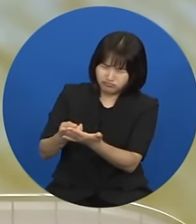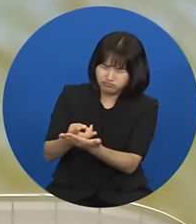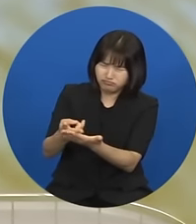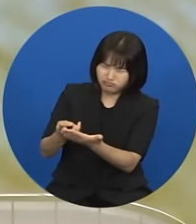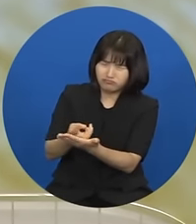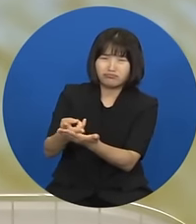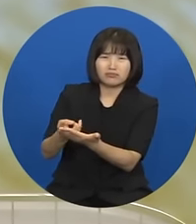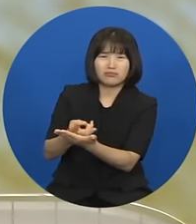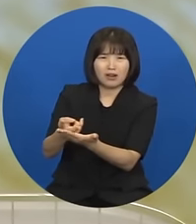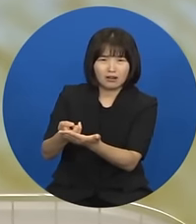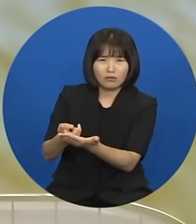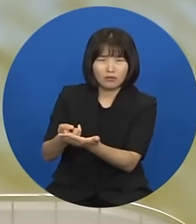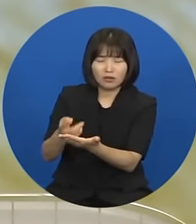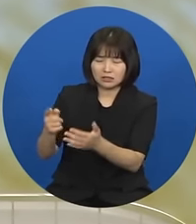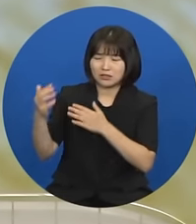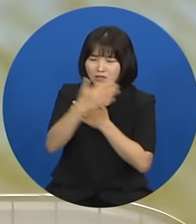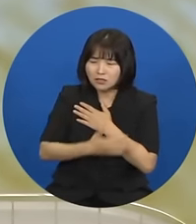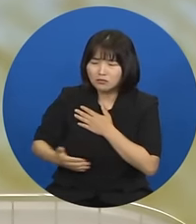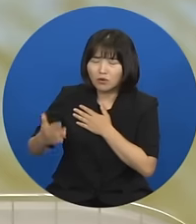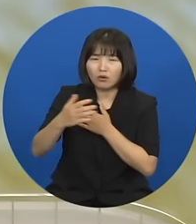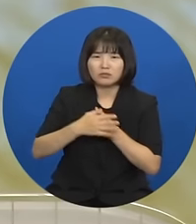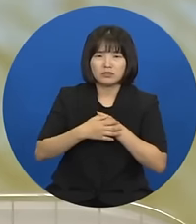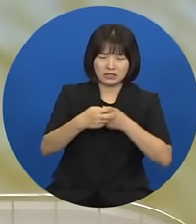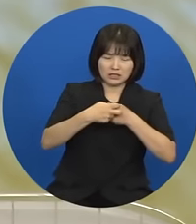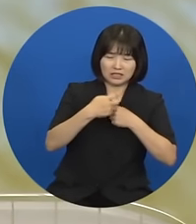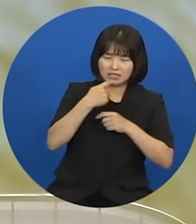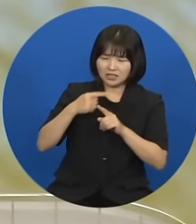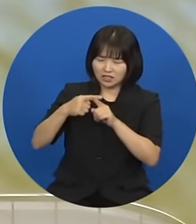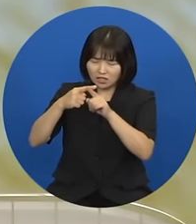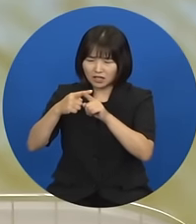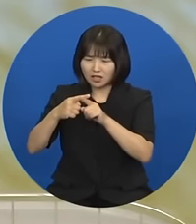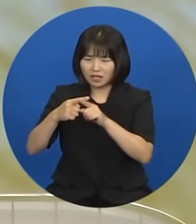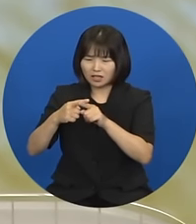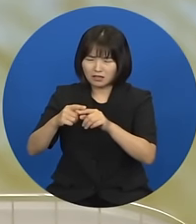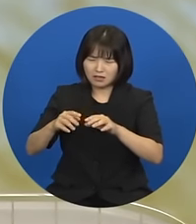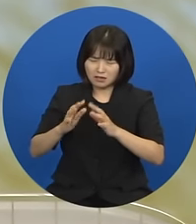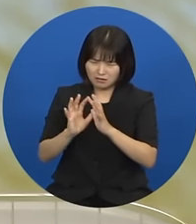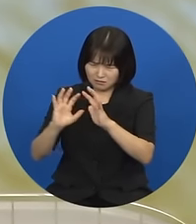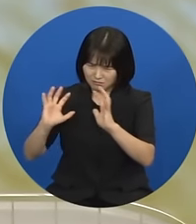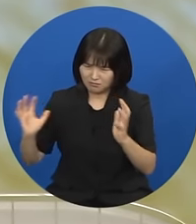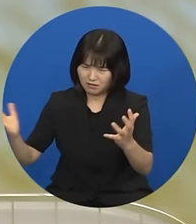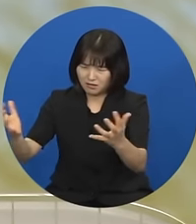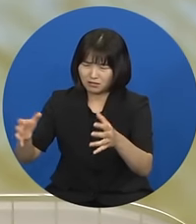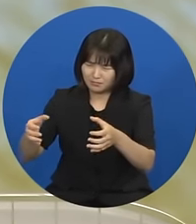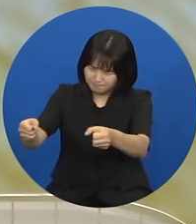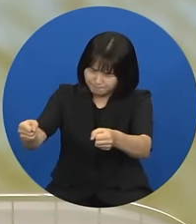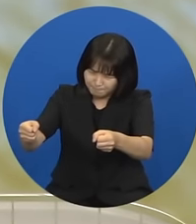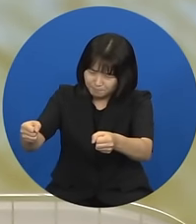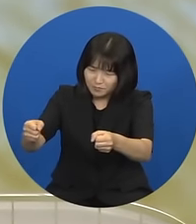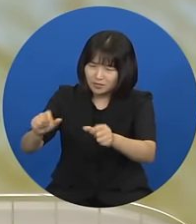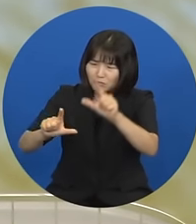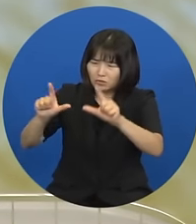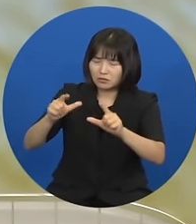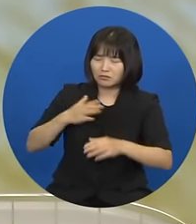몸을 의사와 간호사들이 머리끝부터 발끝까지 꼭 잡고 있는 모습을 저는